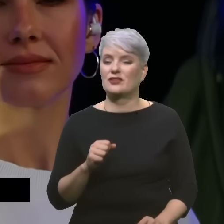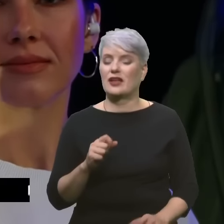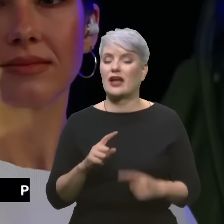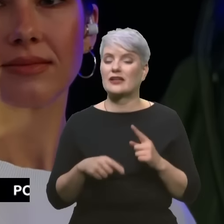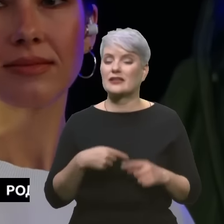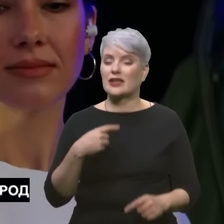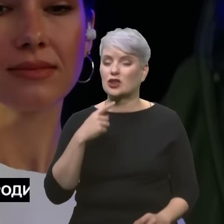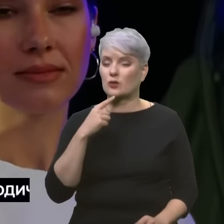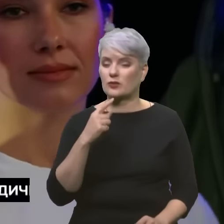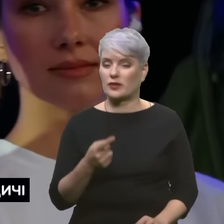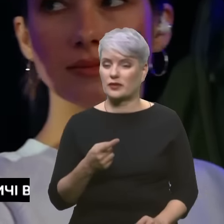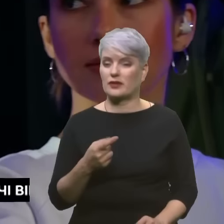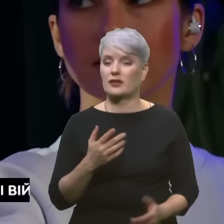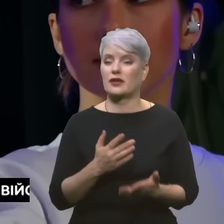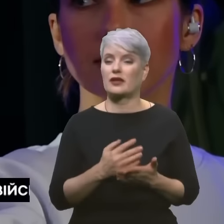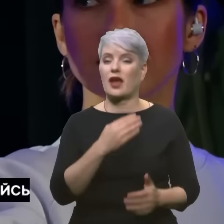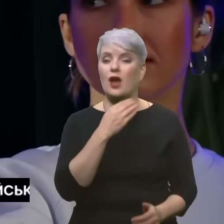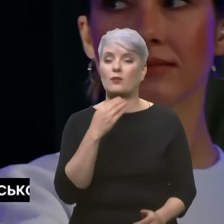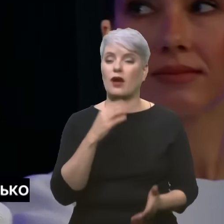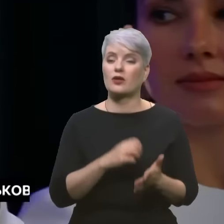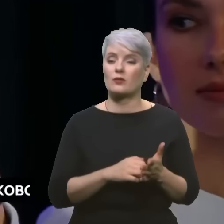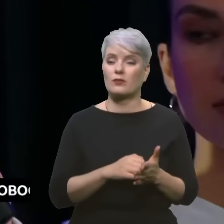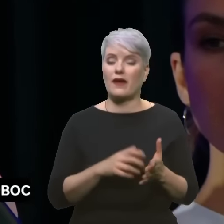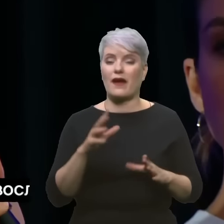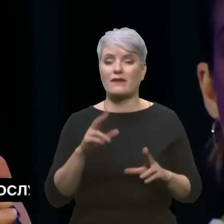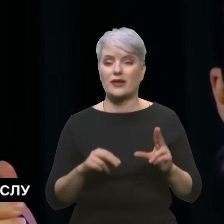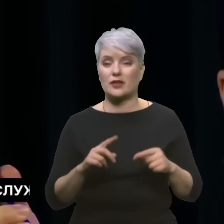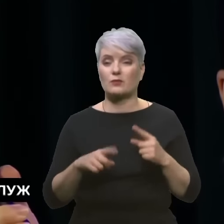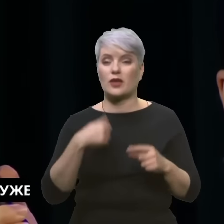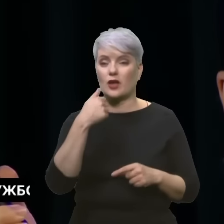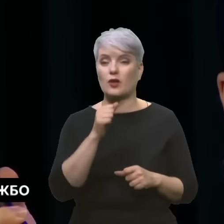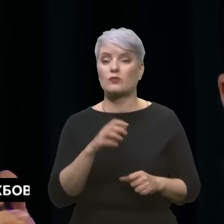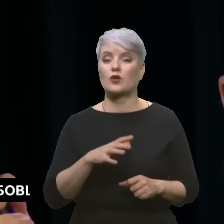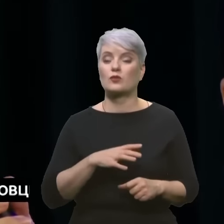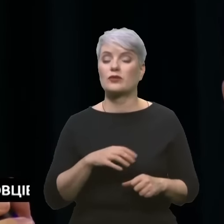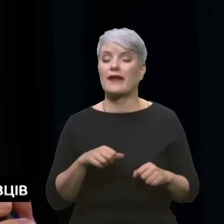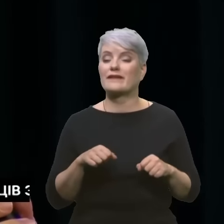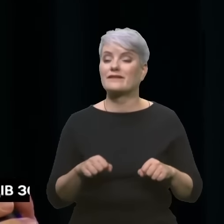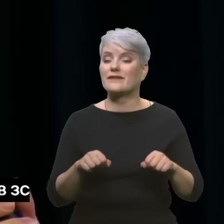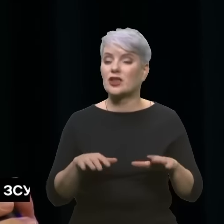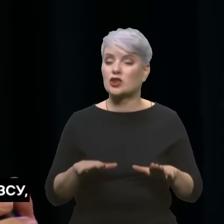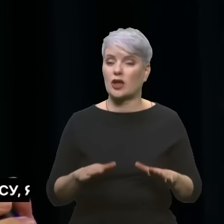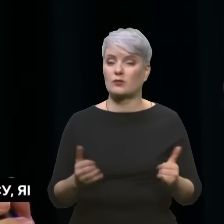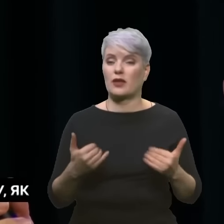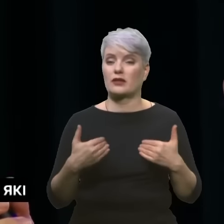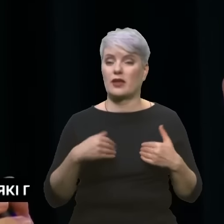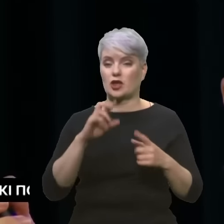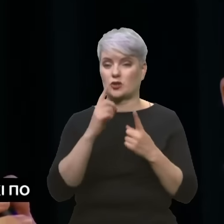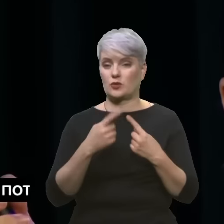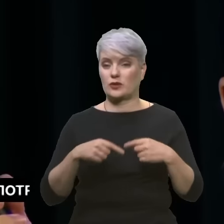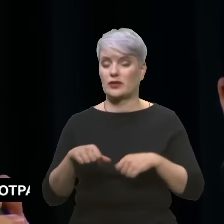Наступний рік, є багато факторів вважати, що наступний рік може стати вирішальним для нашої країни. Зовнішня підтримка